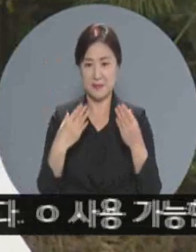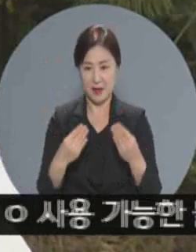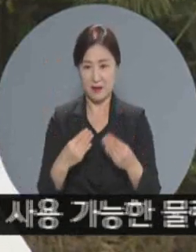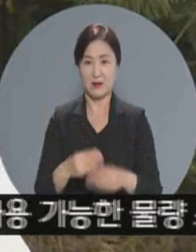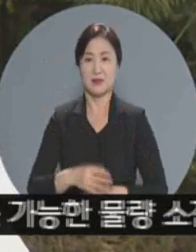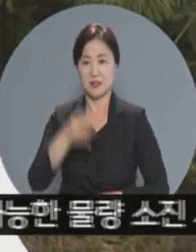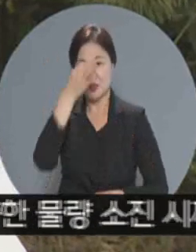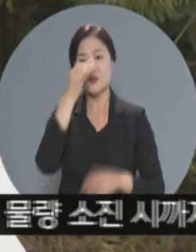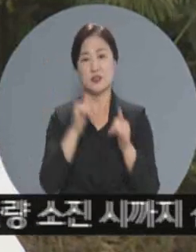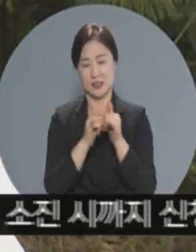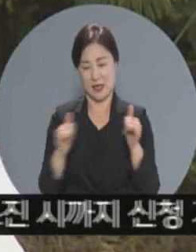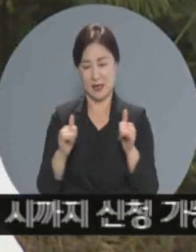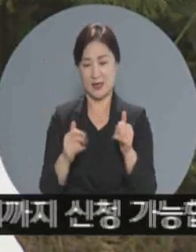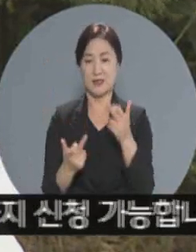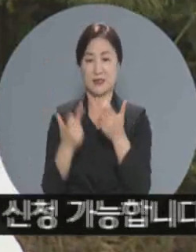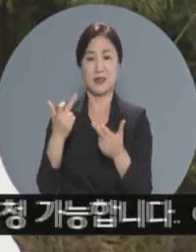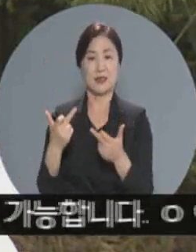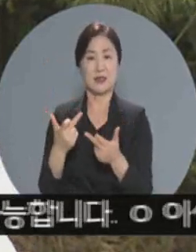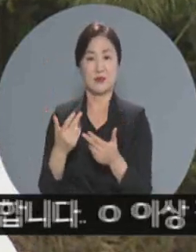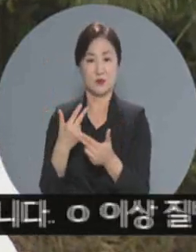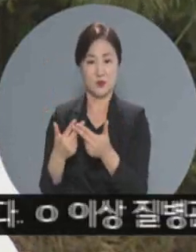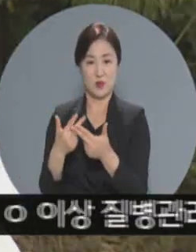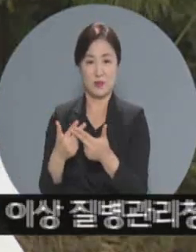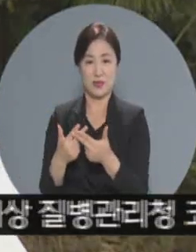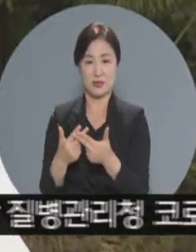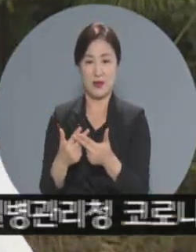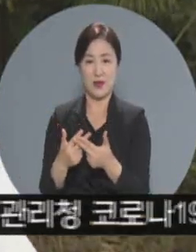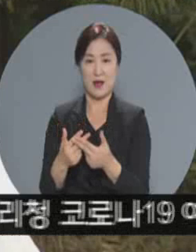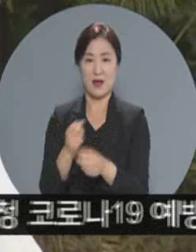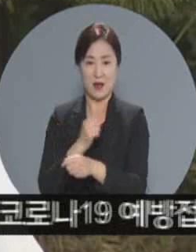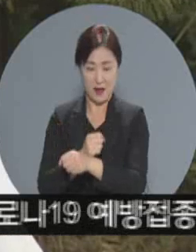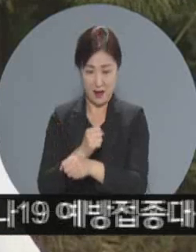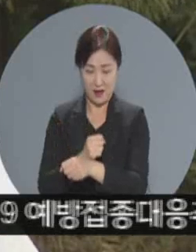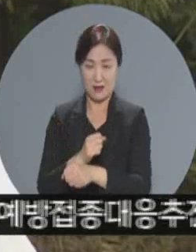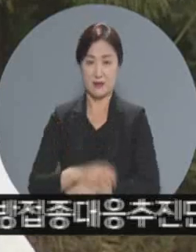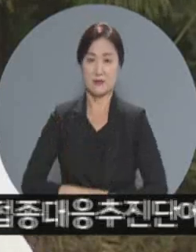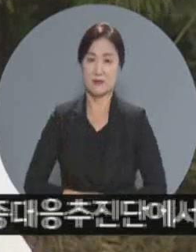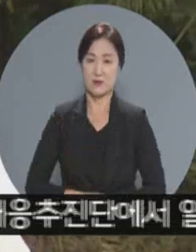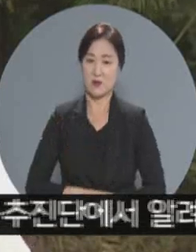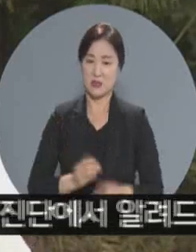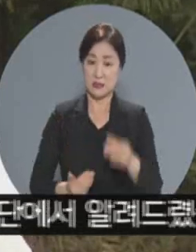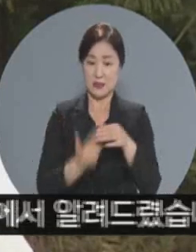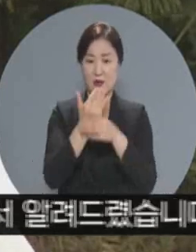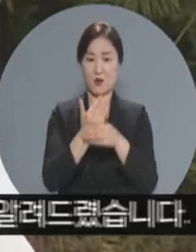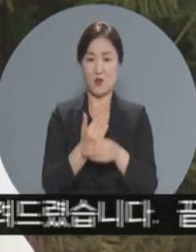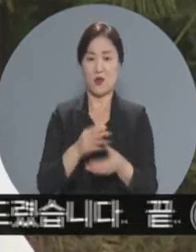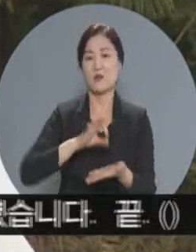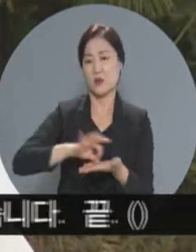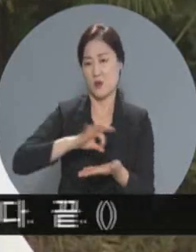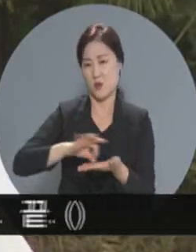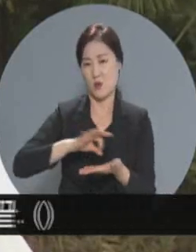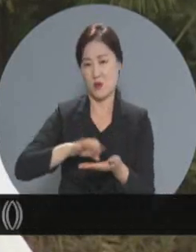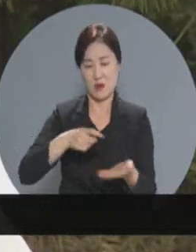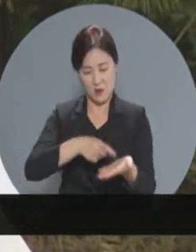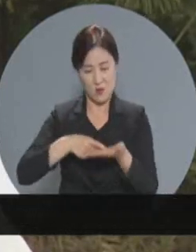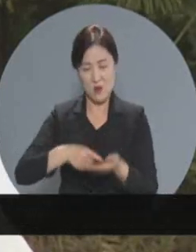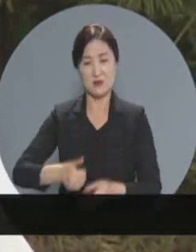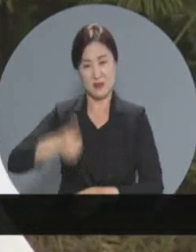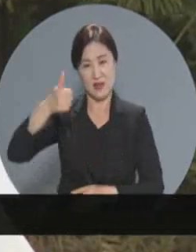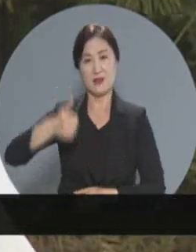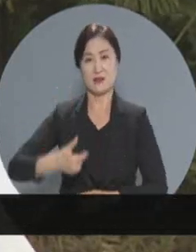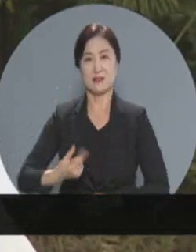받은 기술자 일들은 로 산림조합 을 하는 게 사거나 그 다음에 경비 면에서 훨씬